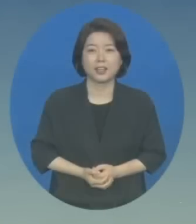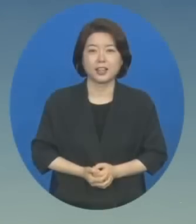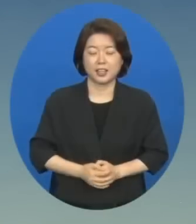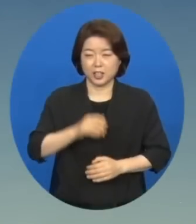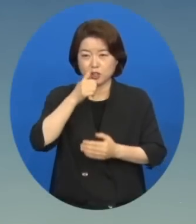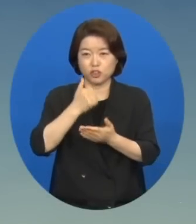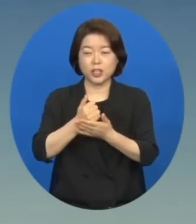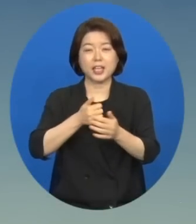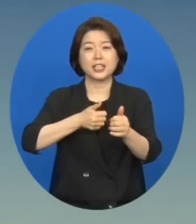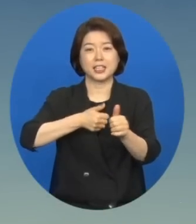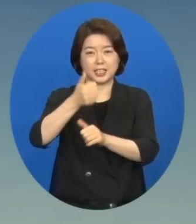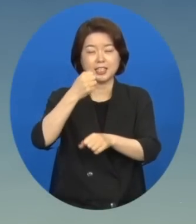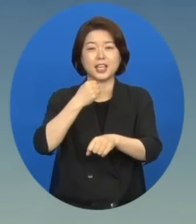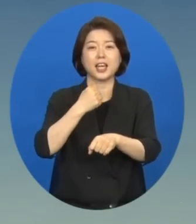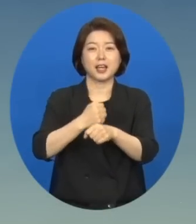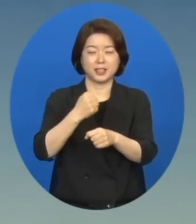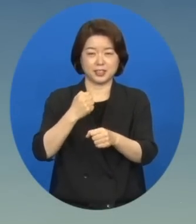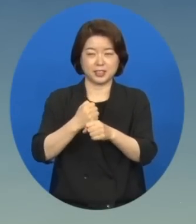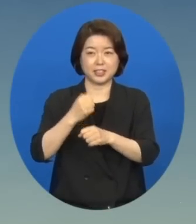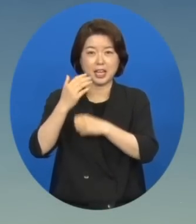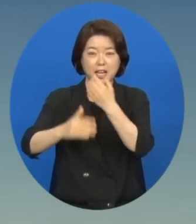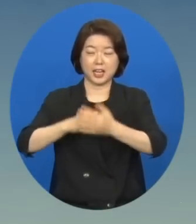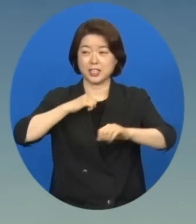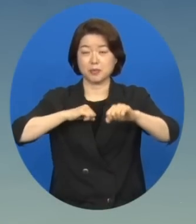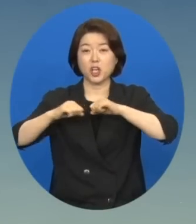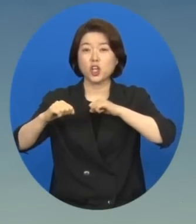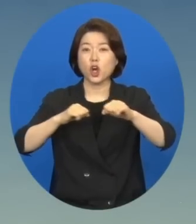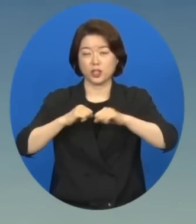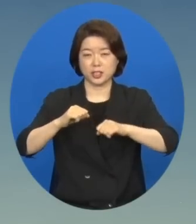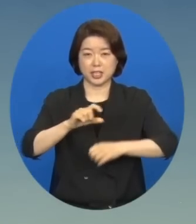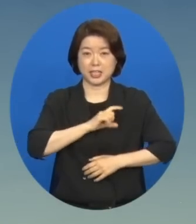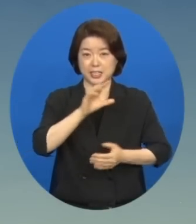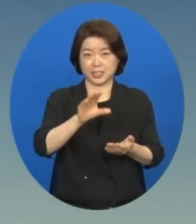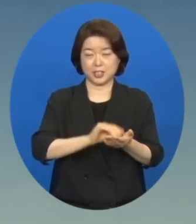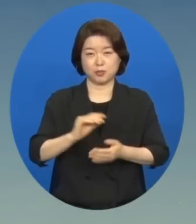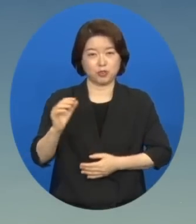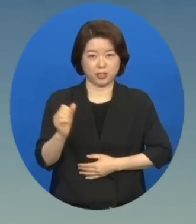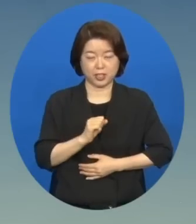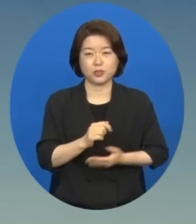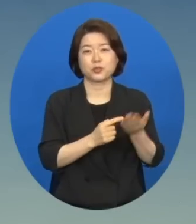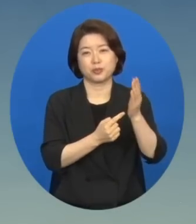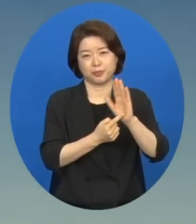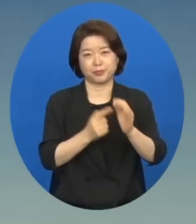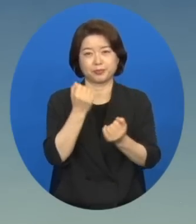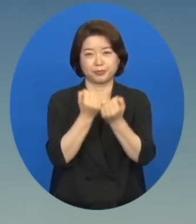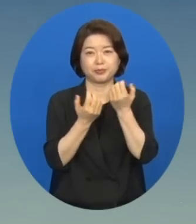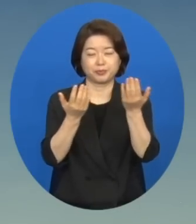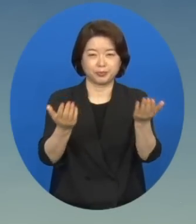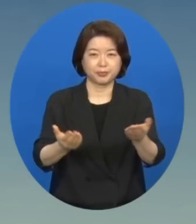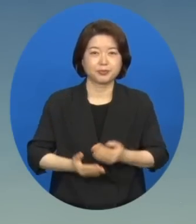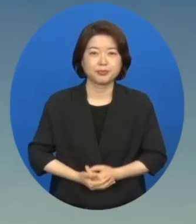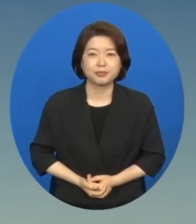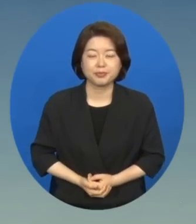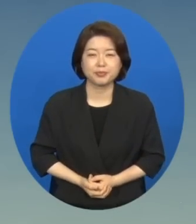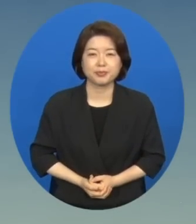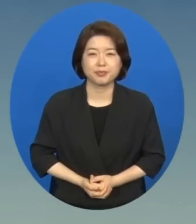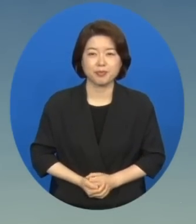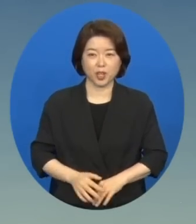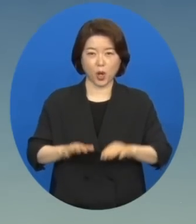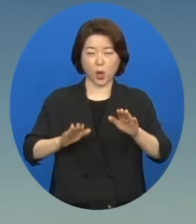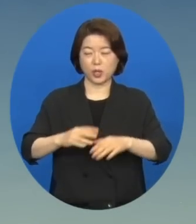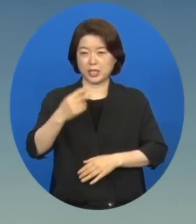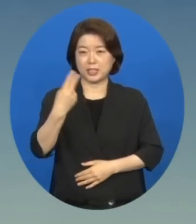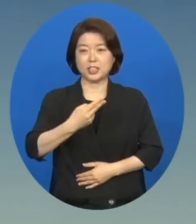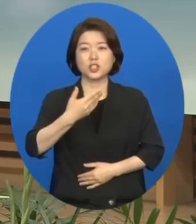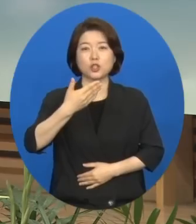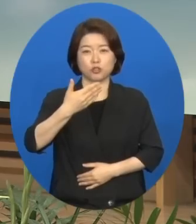이기게 하시는 하나님의 역사라는 제목으로 말씀을 나누고 붙들고자 합니다. 저는